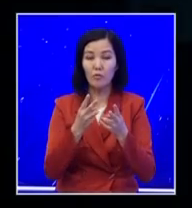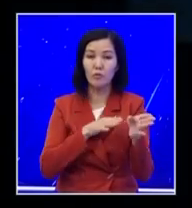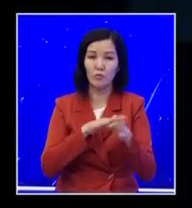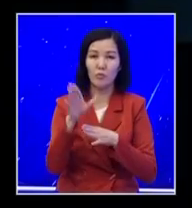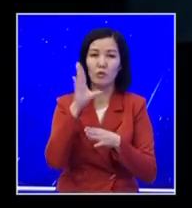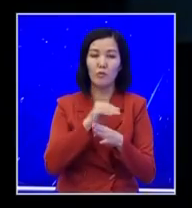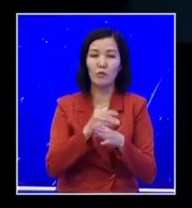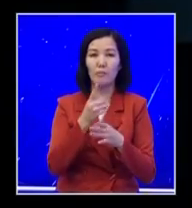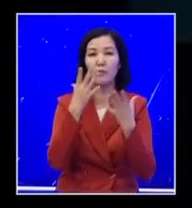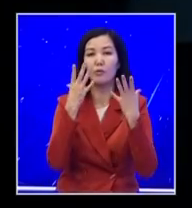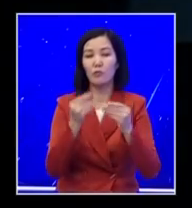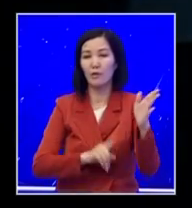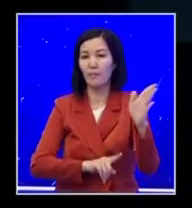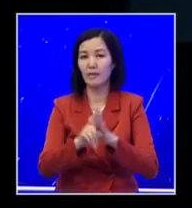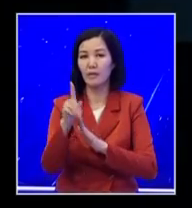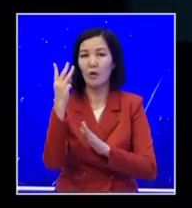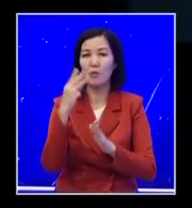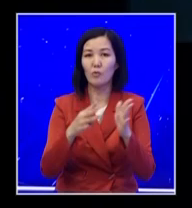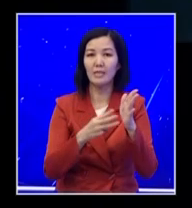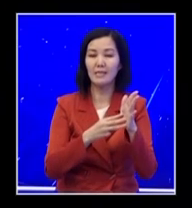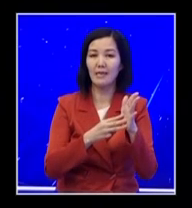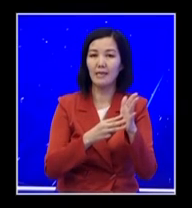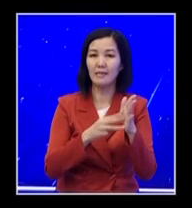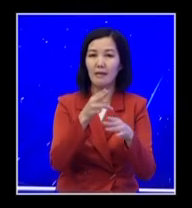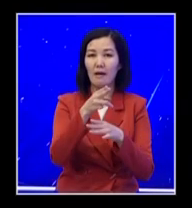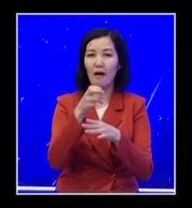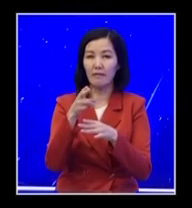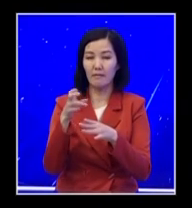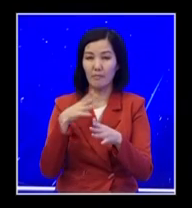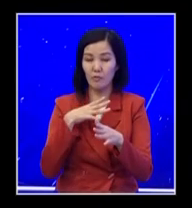мысалы басында 38 адамнан атып отырса,